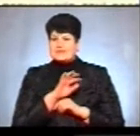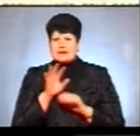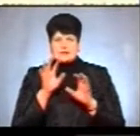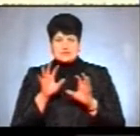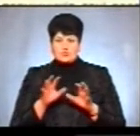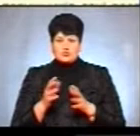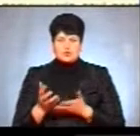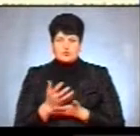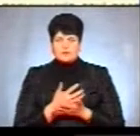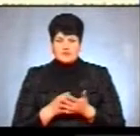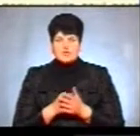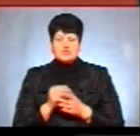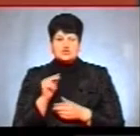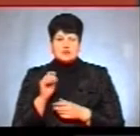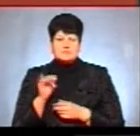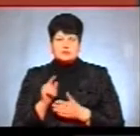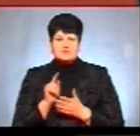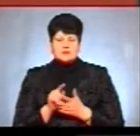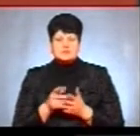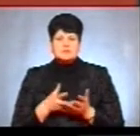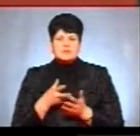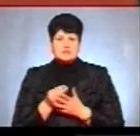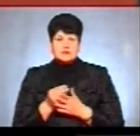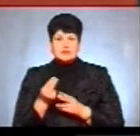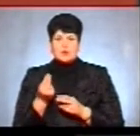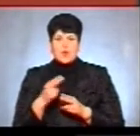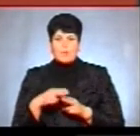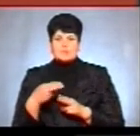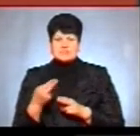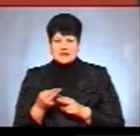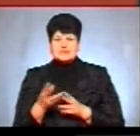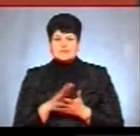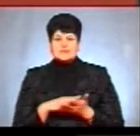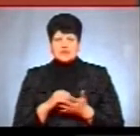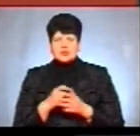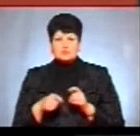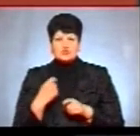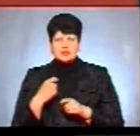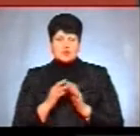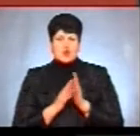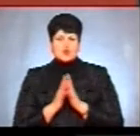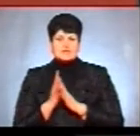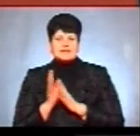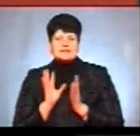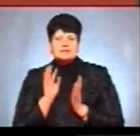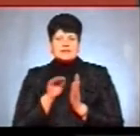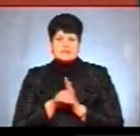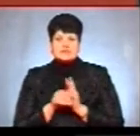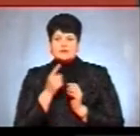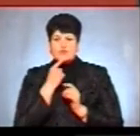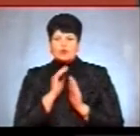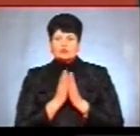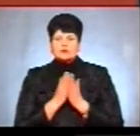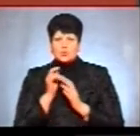черемші порушники будуть зобов'язані сплатити компенсацію за знищення і пошкодження рослин, занесених до Червоної книги України,